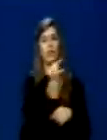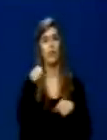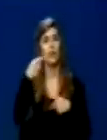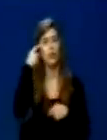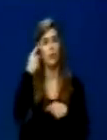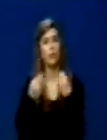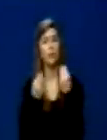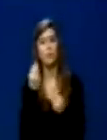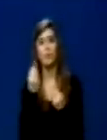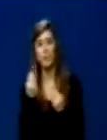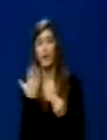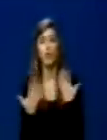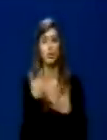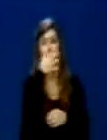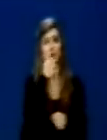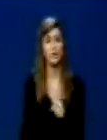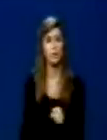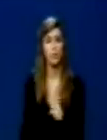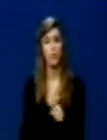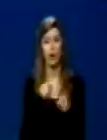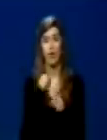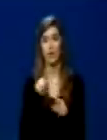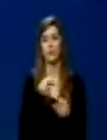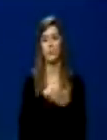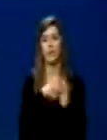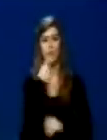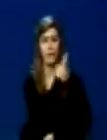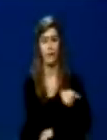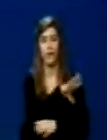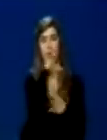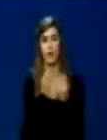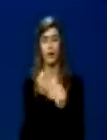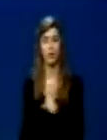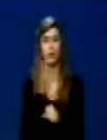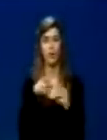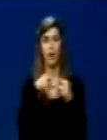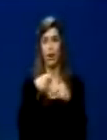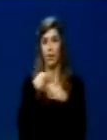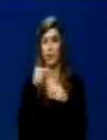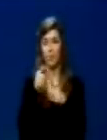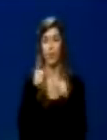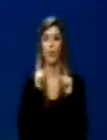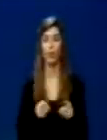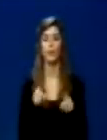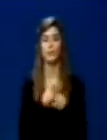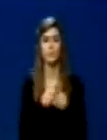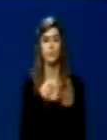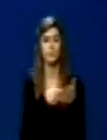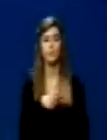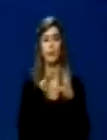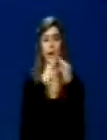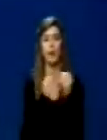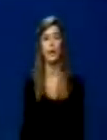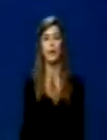AKP-ja. Dhe lidhërimisht në raportin e punës për një vit të Agjencisë Kosovare të Privatizimit duhet domosdoshmërisht të figurojnë edhe të gjitha